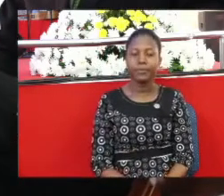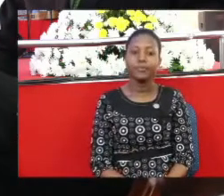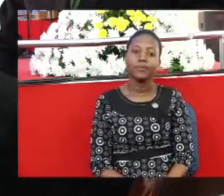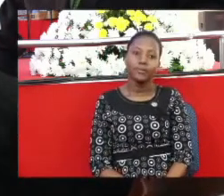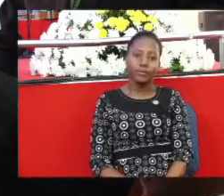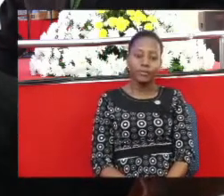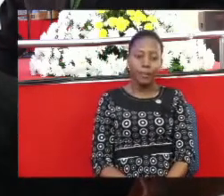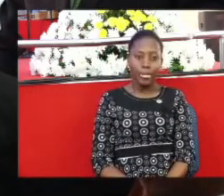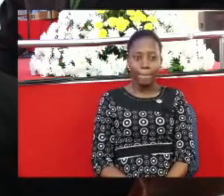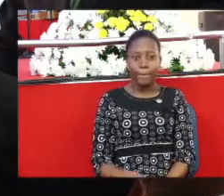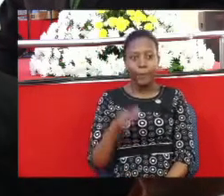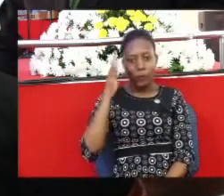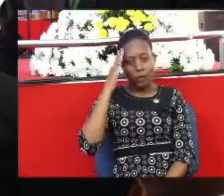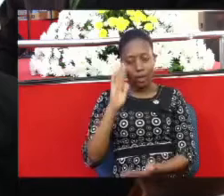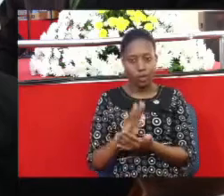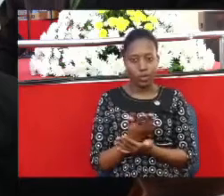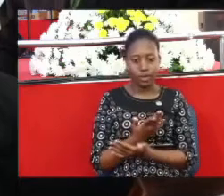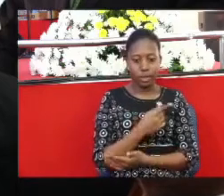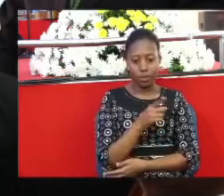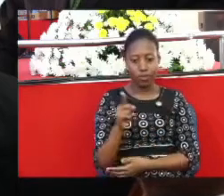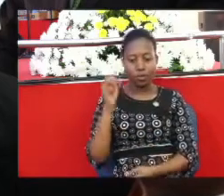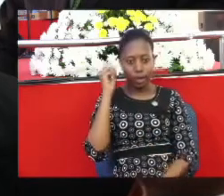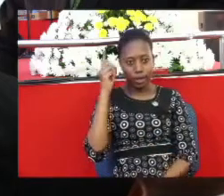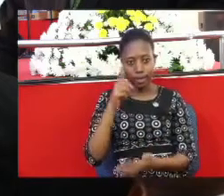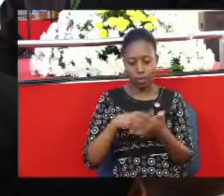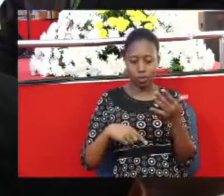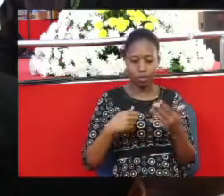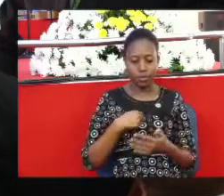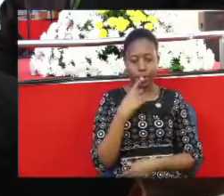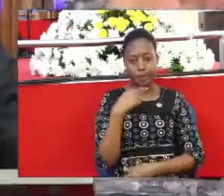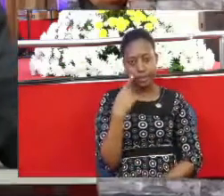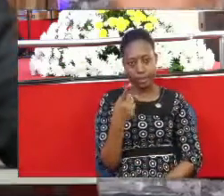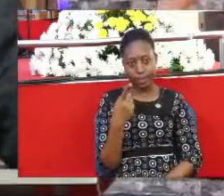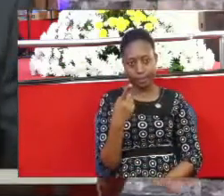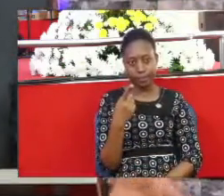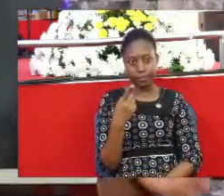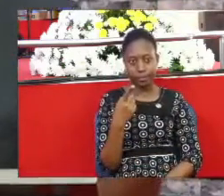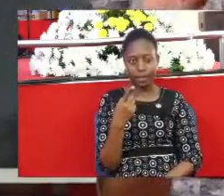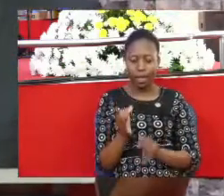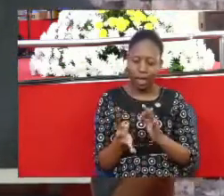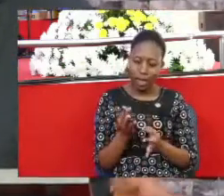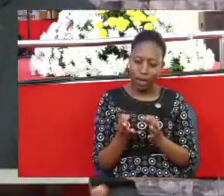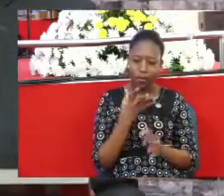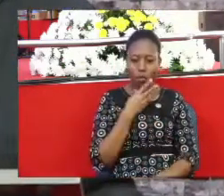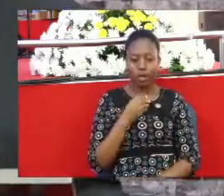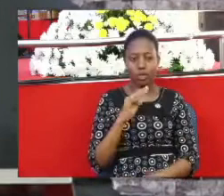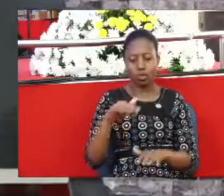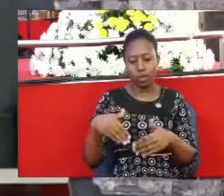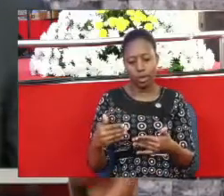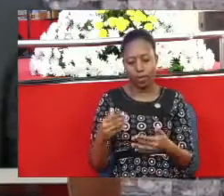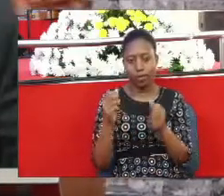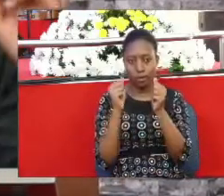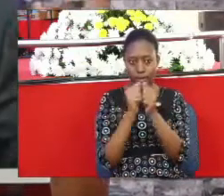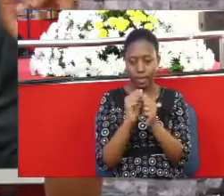I know some of you know what I'm talking about. That it is Friday. You want to give 10,000 because God gave you 100.